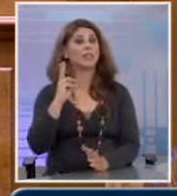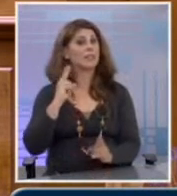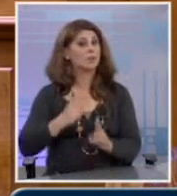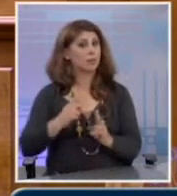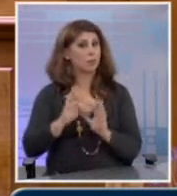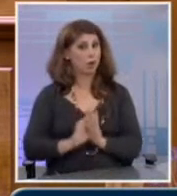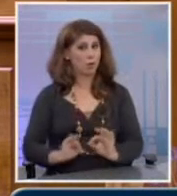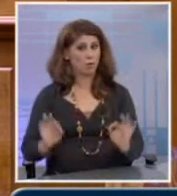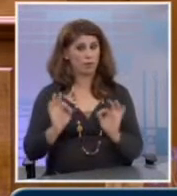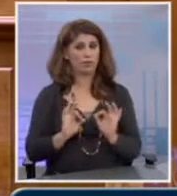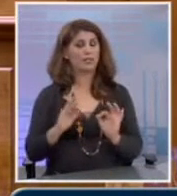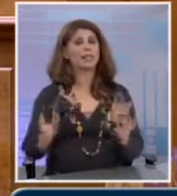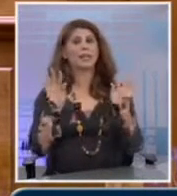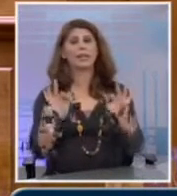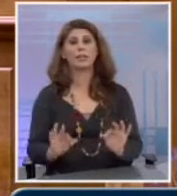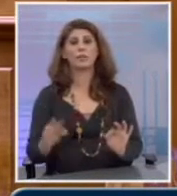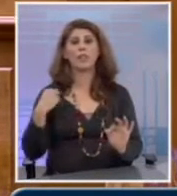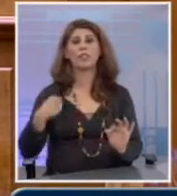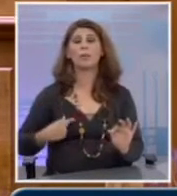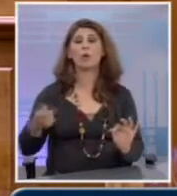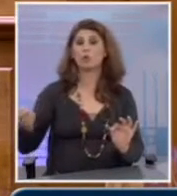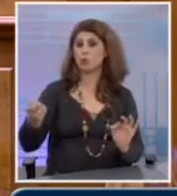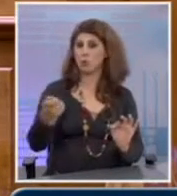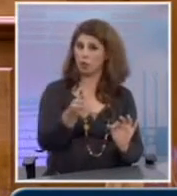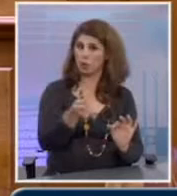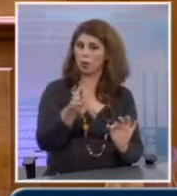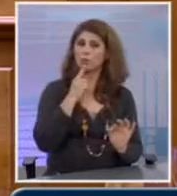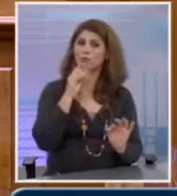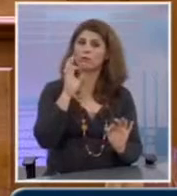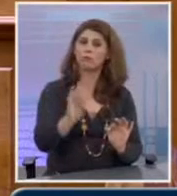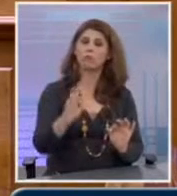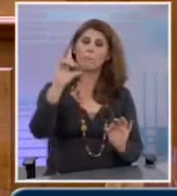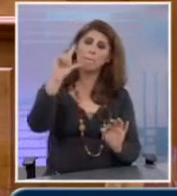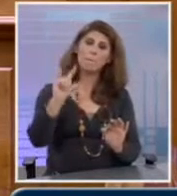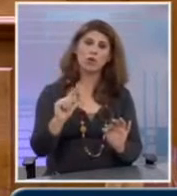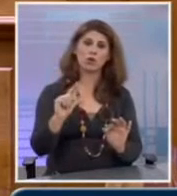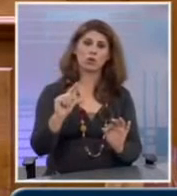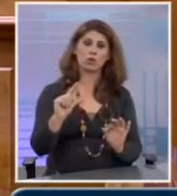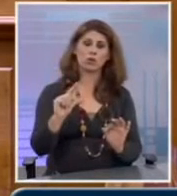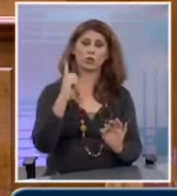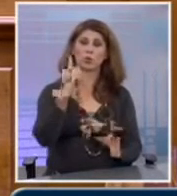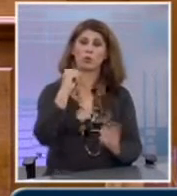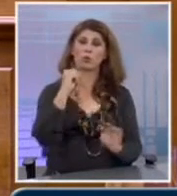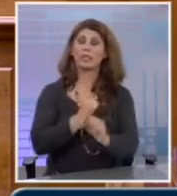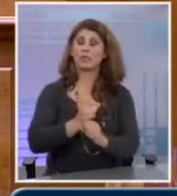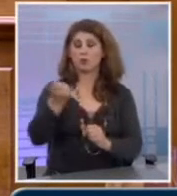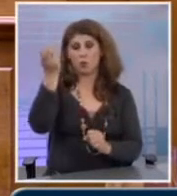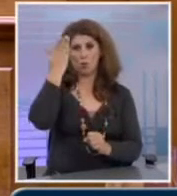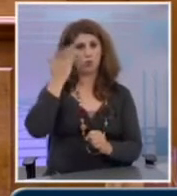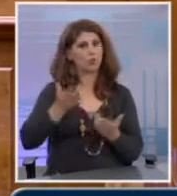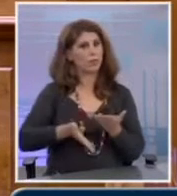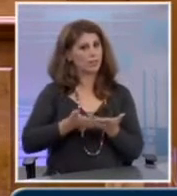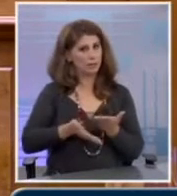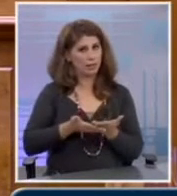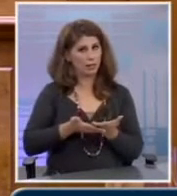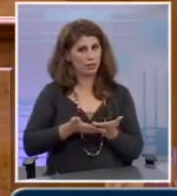προϋπόθεση είναι η ρύθμιση του δημόσιου χρέους που θα οδηγήσει στη μείωση του ετήσιου κόστους εξυπηρέτησής